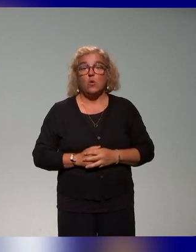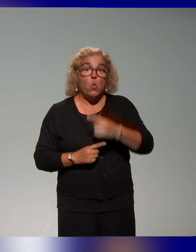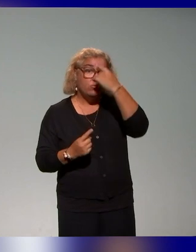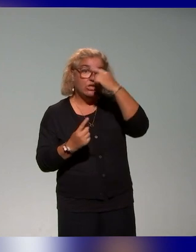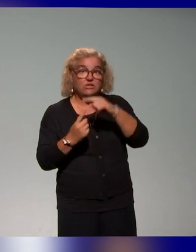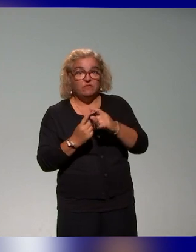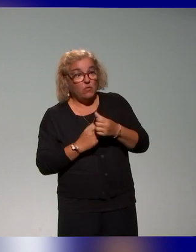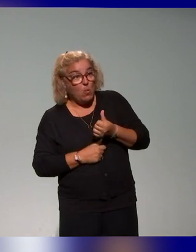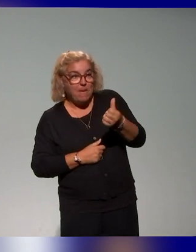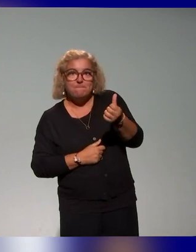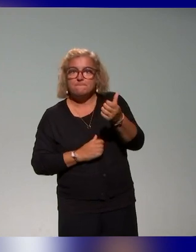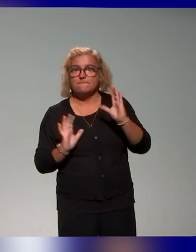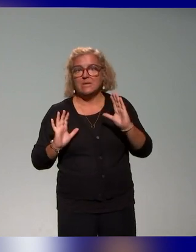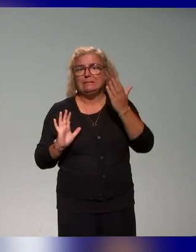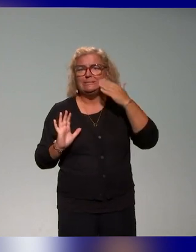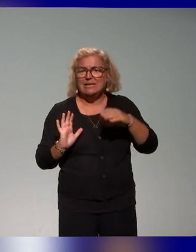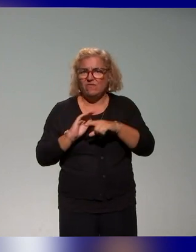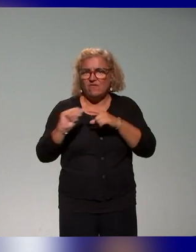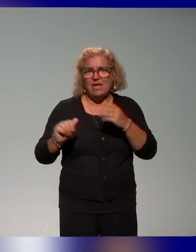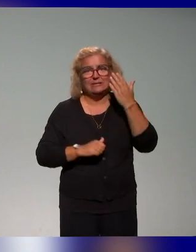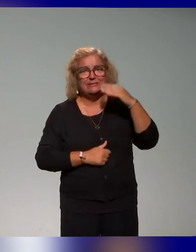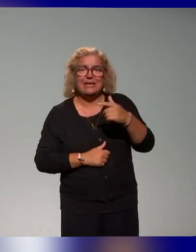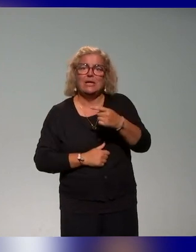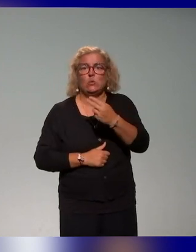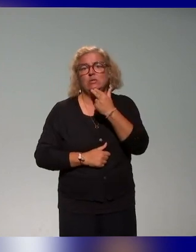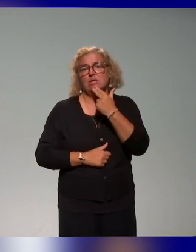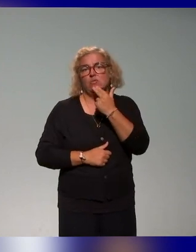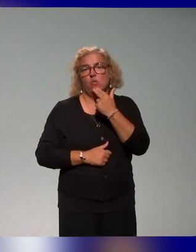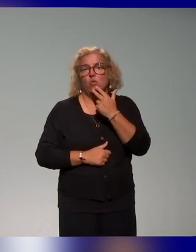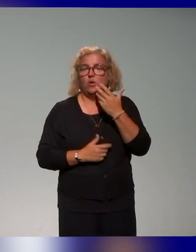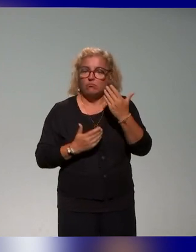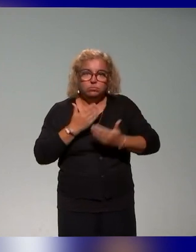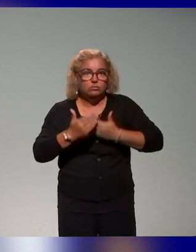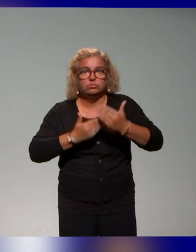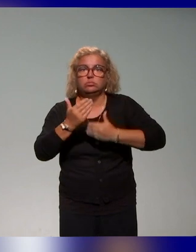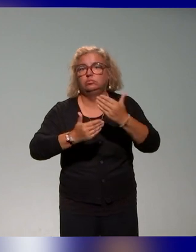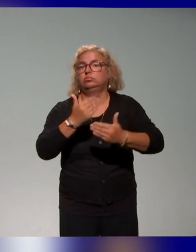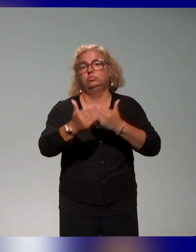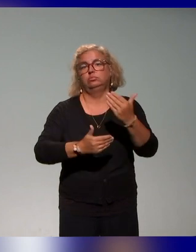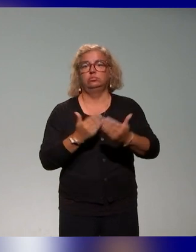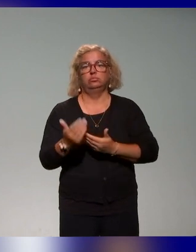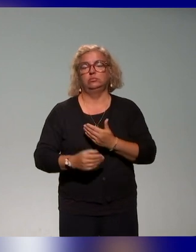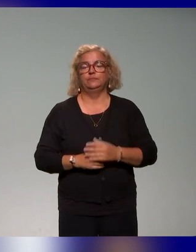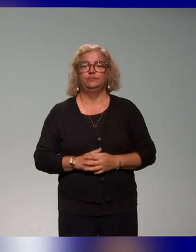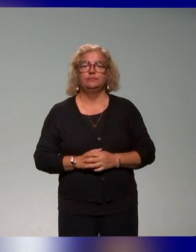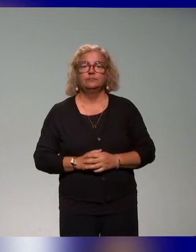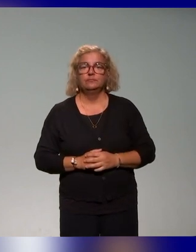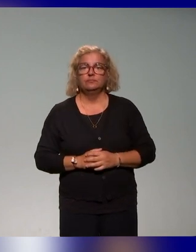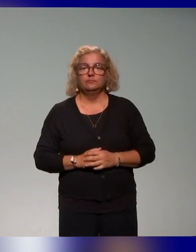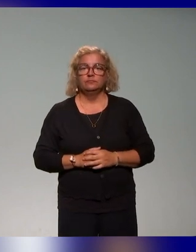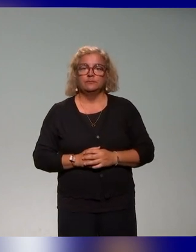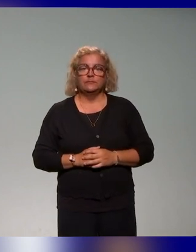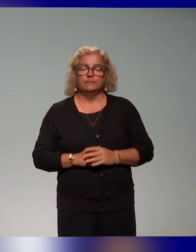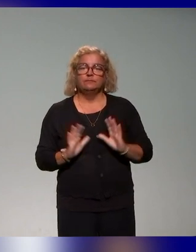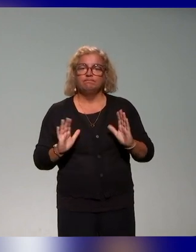qu'il y ait une continuité dans l'accessibilité et dans l'ergonomie et que ça se fasse le mieux possible. Donc c'est plutôt ce que